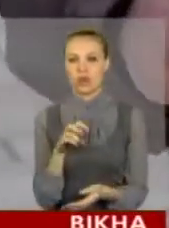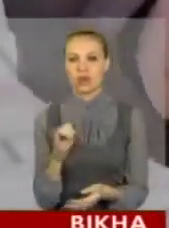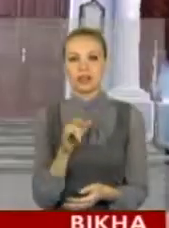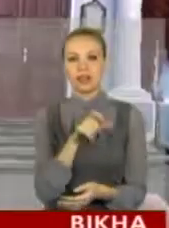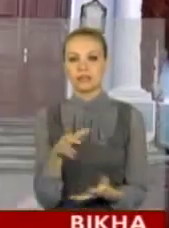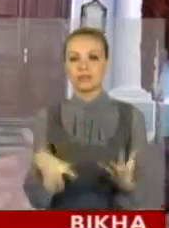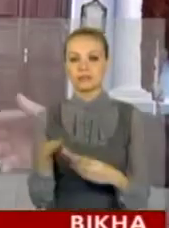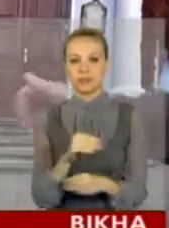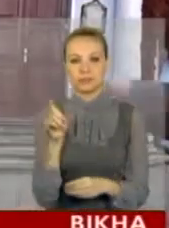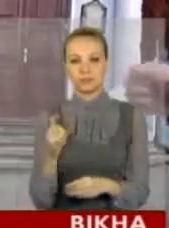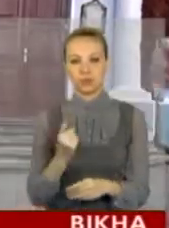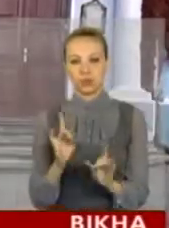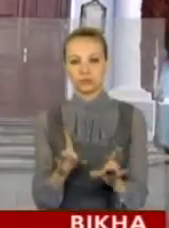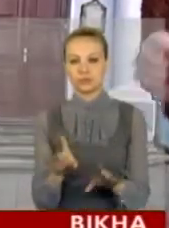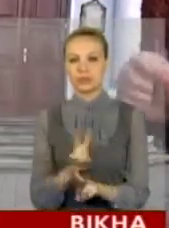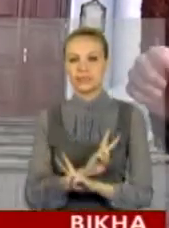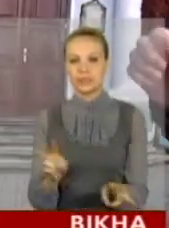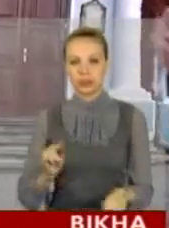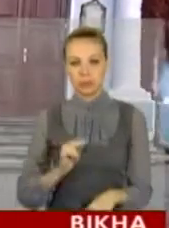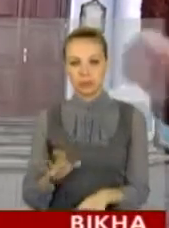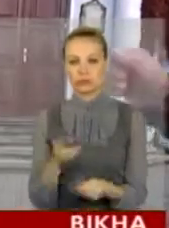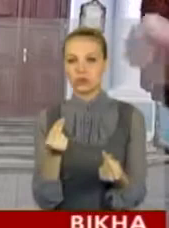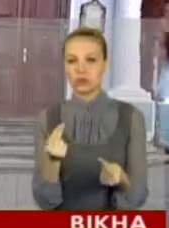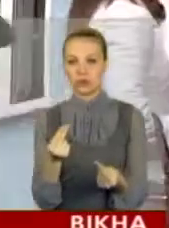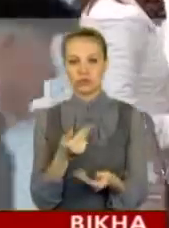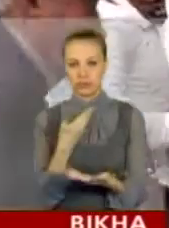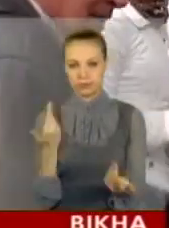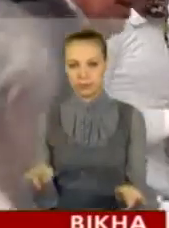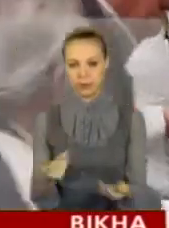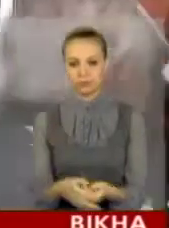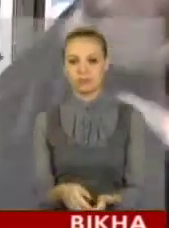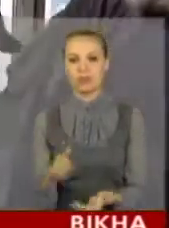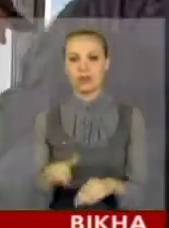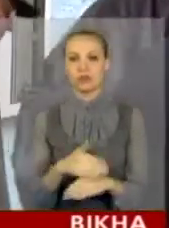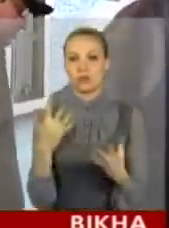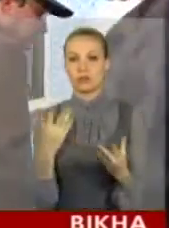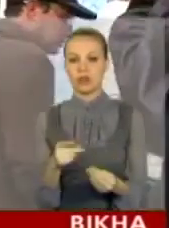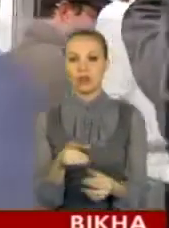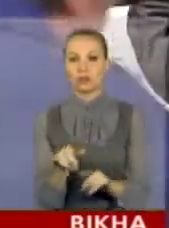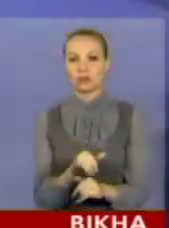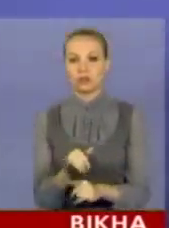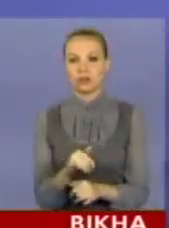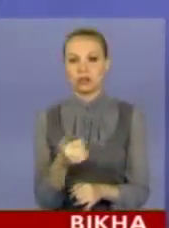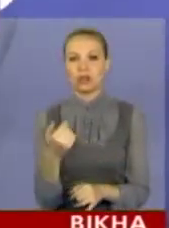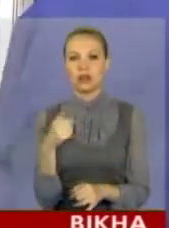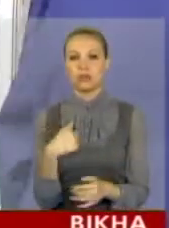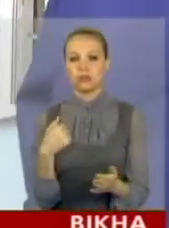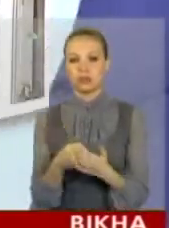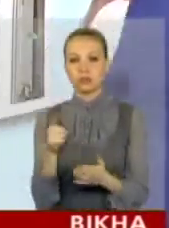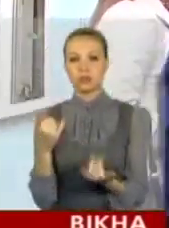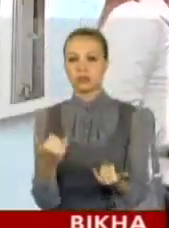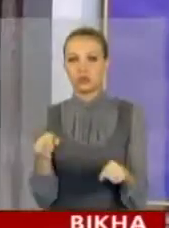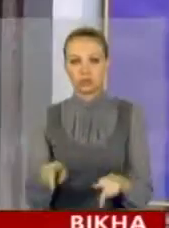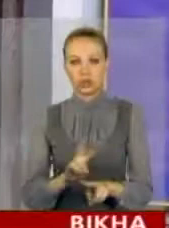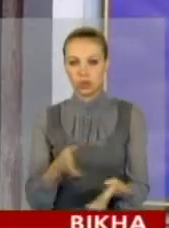їм усім Віталик пояснив – ніхто не працює, грошей – катма. Добрий день. Тут ви куди? Добрий день. Тут